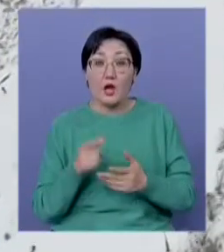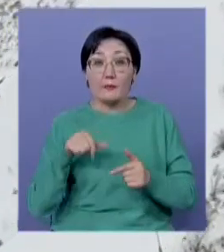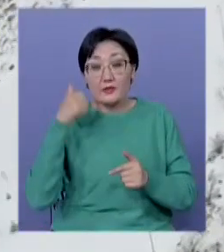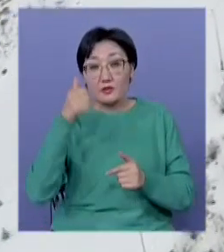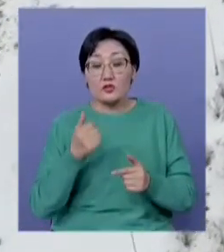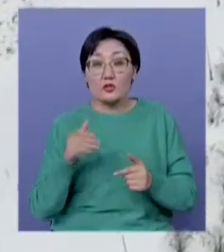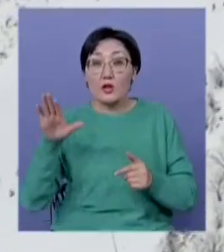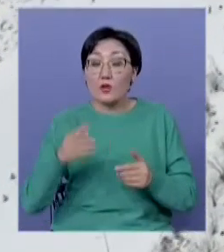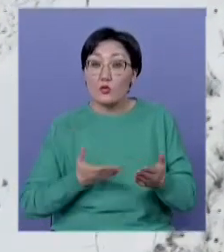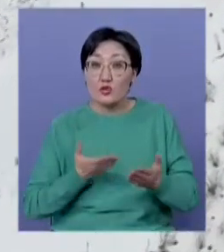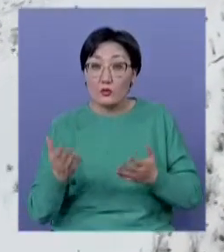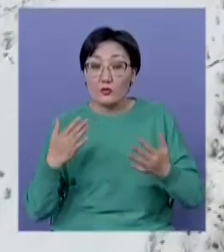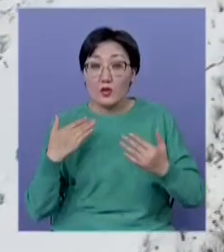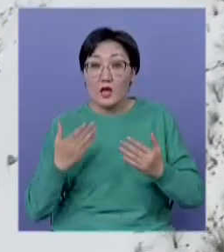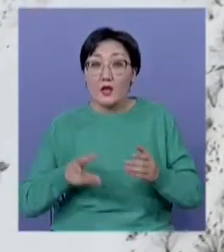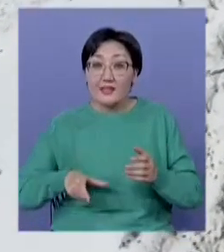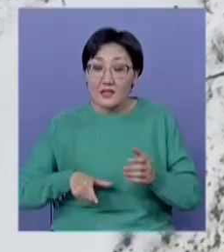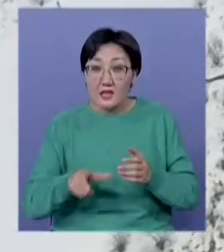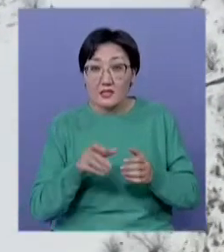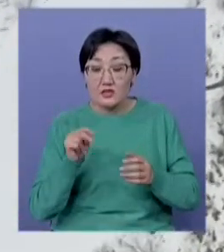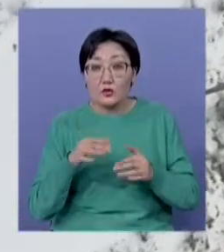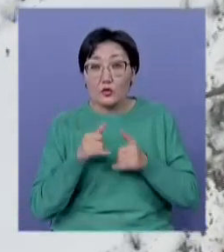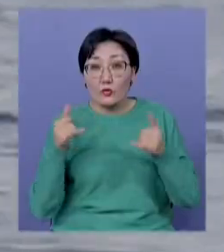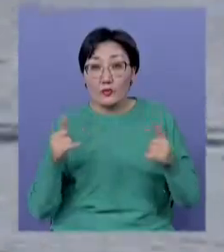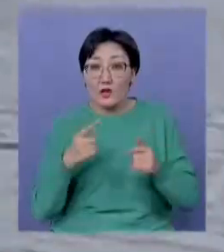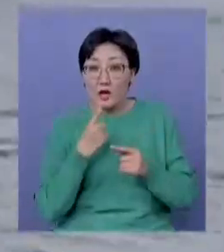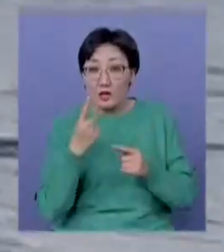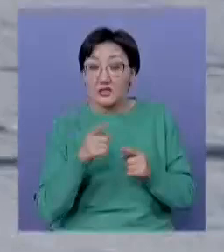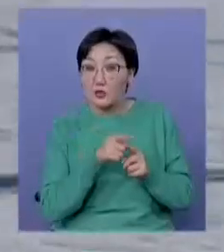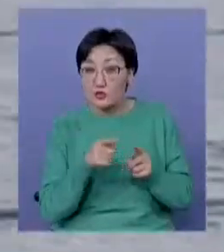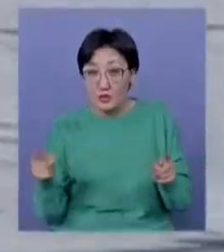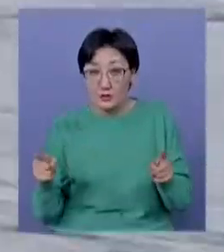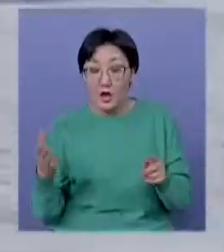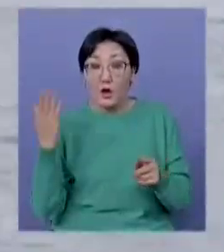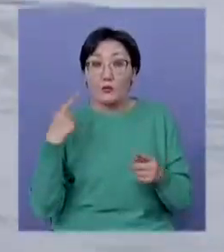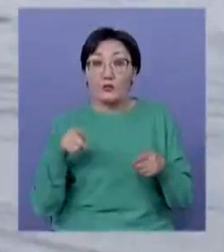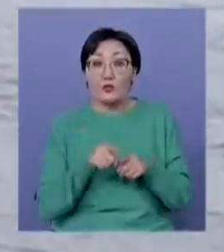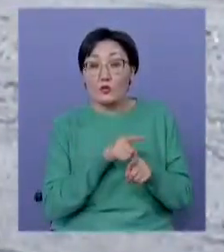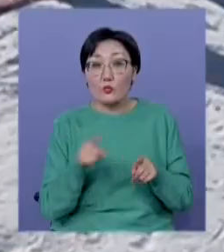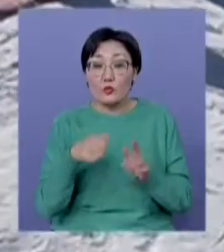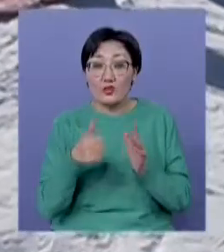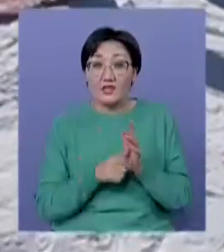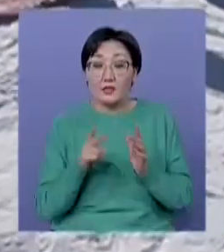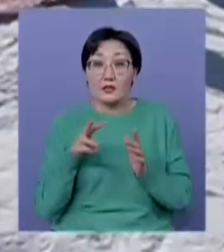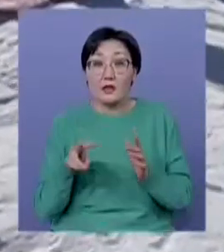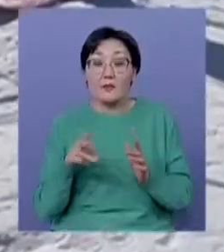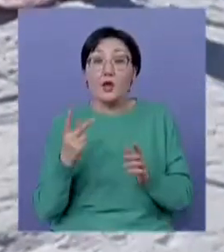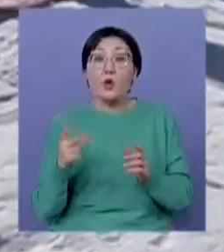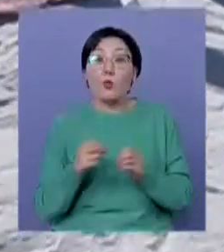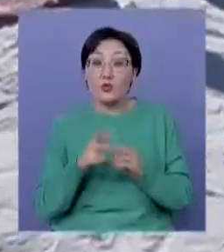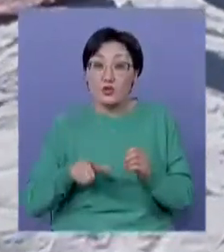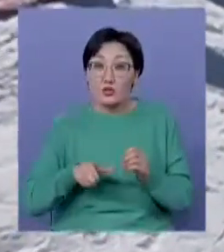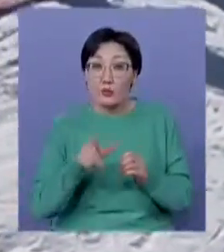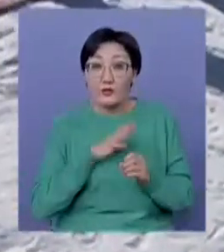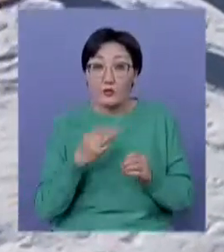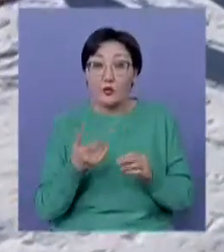тау шаңғы курортында трассалардың саны көбейіп, олардың қашықтары ұзартылған. Мысалы, бұрын мұнда ұзындығы 16 шақырымды құрайтын 13 трасса болса,